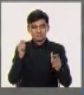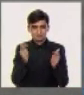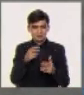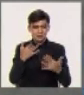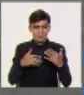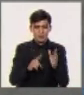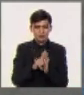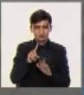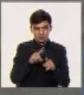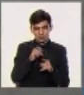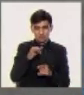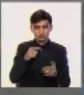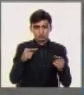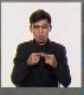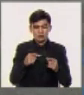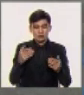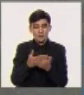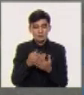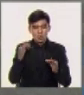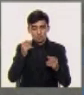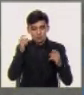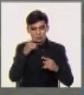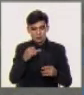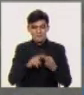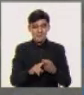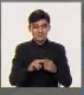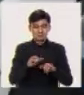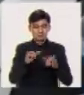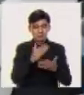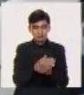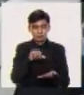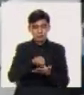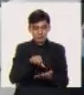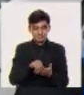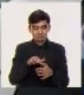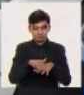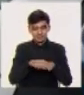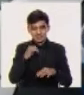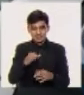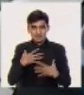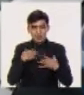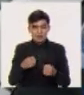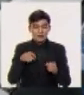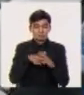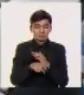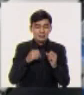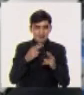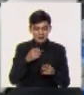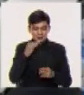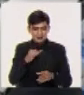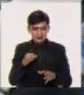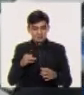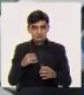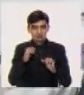ограничений. Необходимо владеть точной информацией о распространении инфекции, участии населения, состоянии здоровья, потенциал